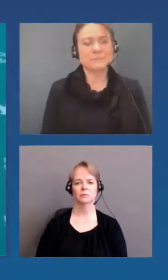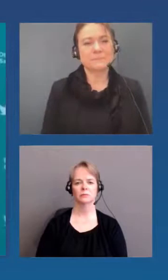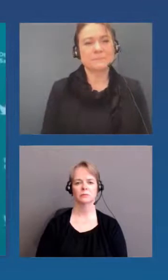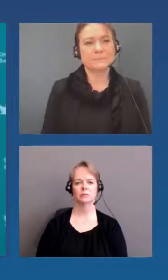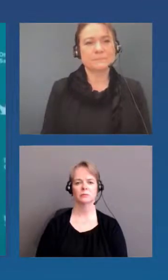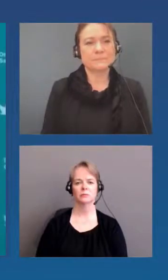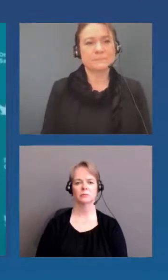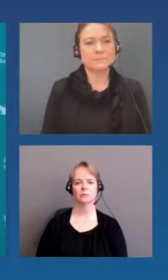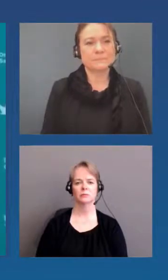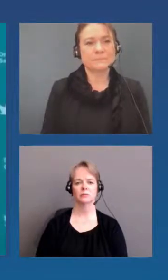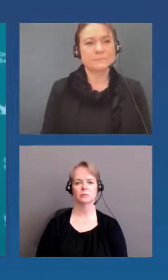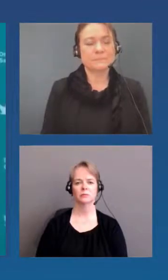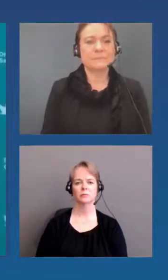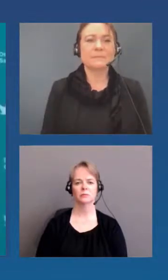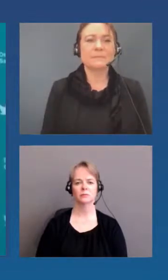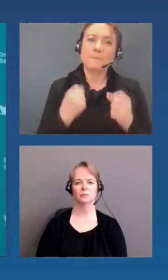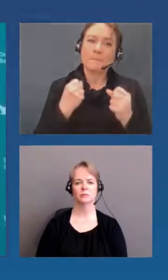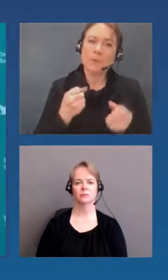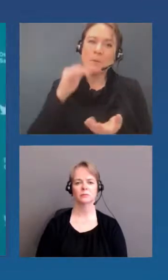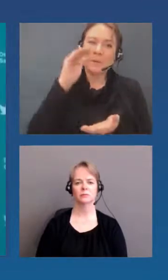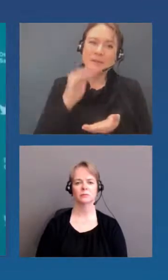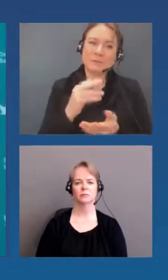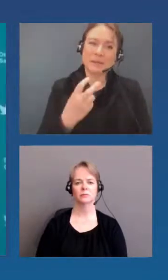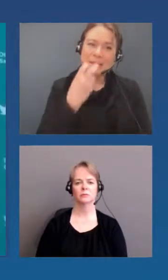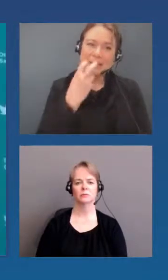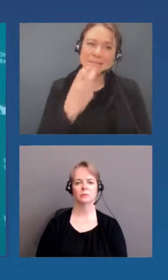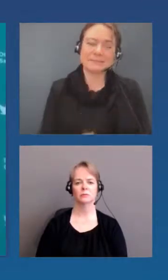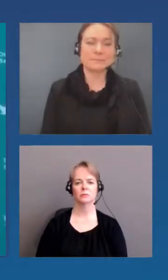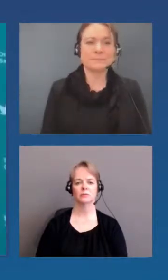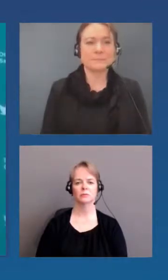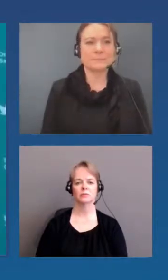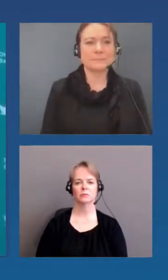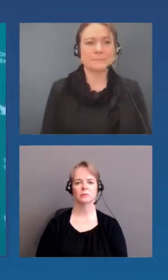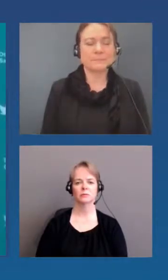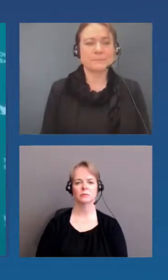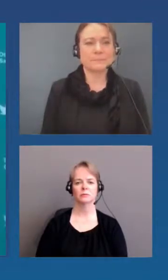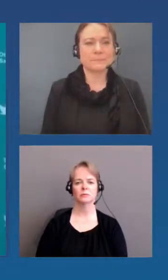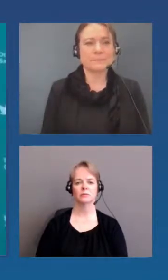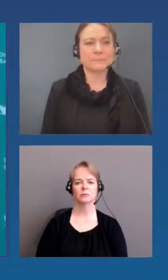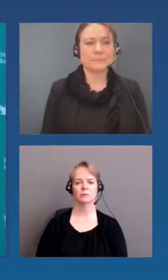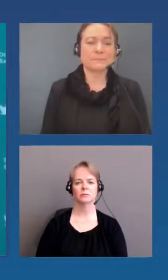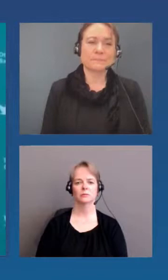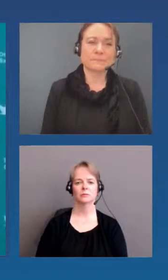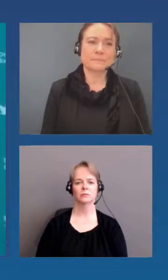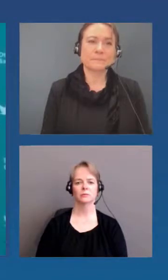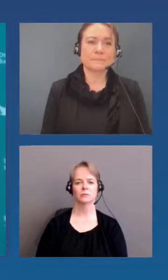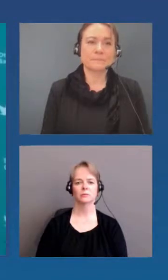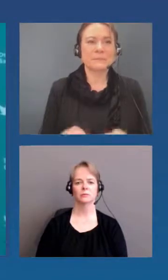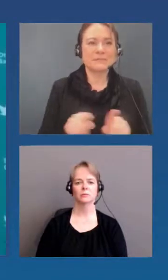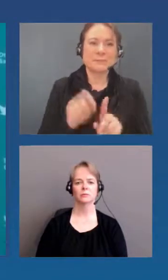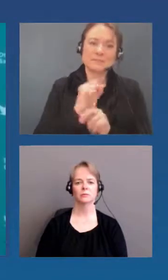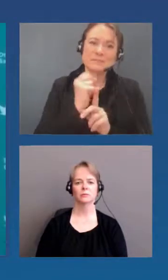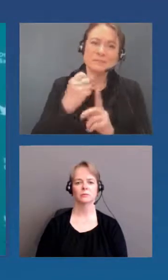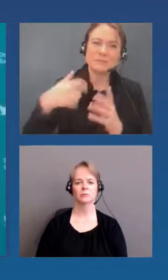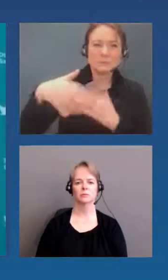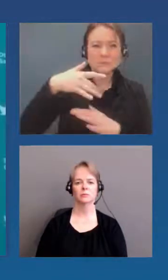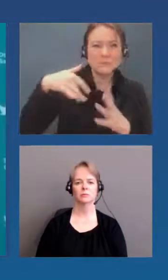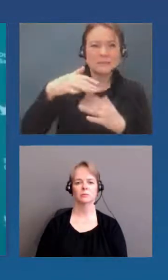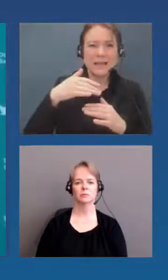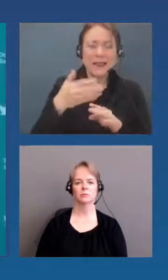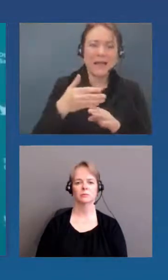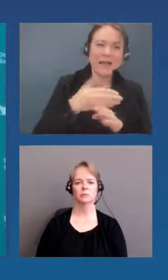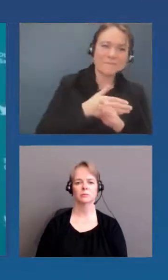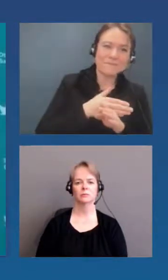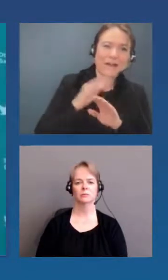possible de réduire le risque. C'est aussi les situations un peu sociales avant et